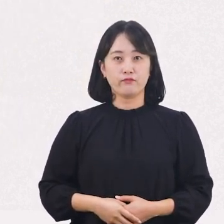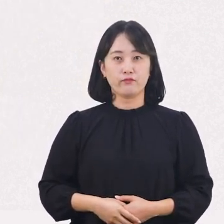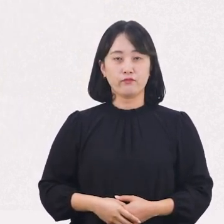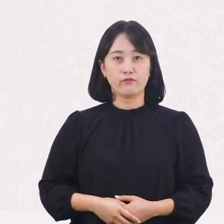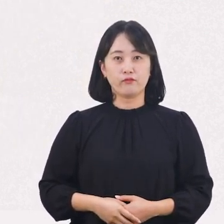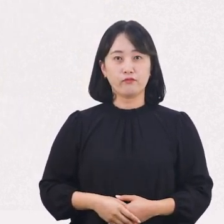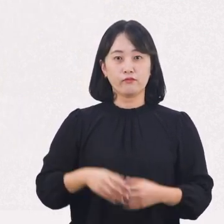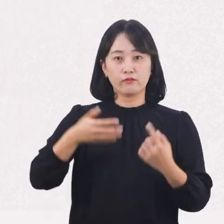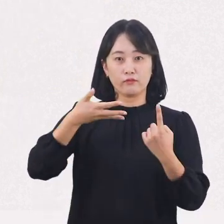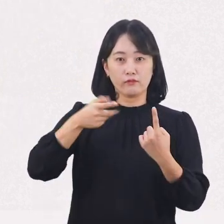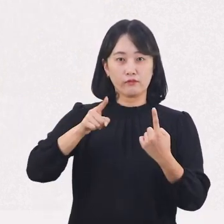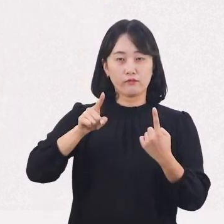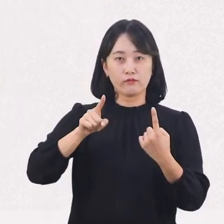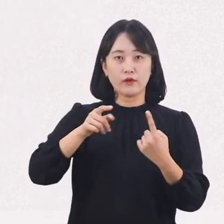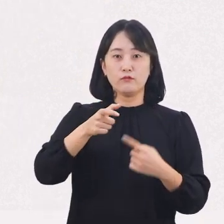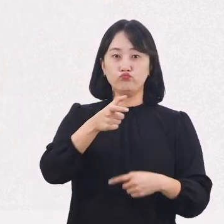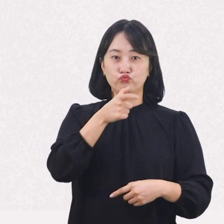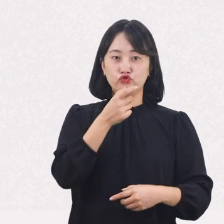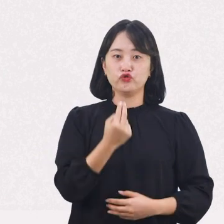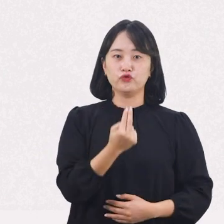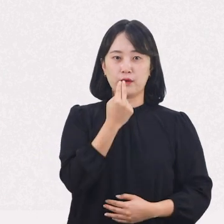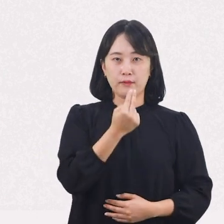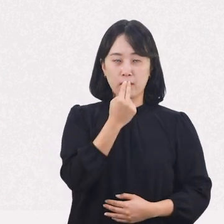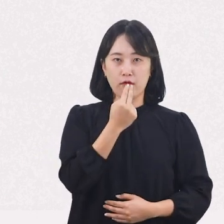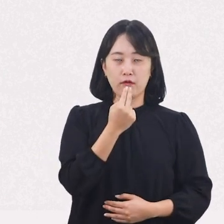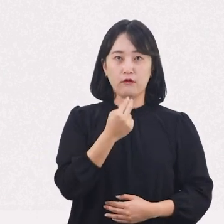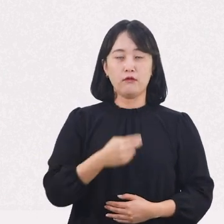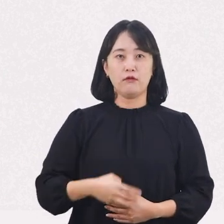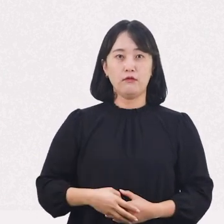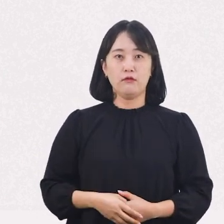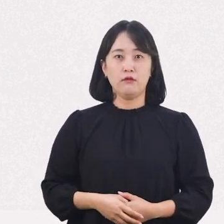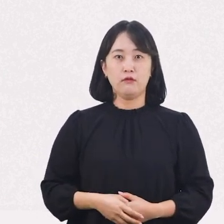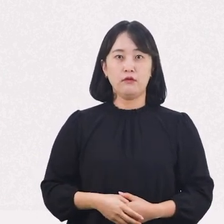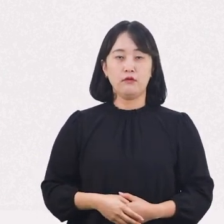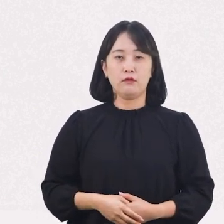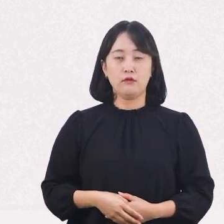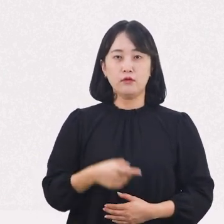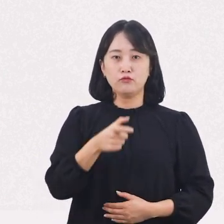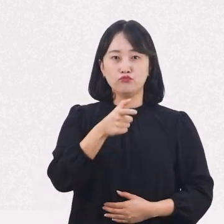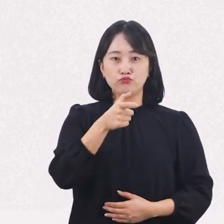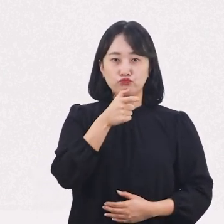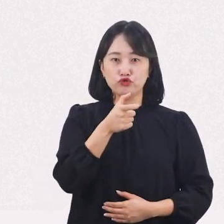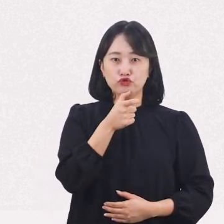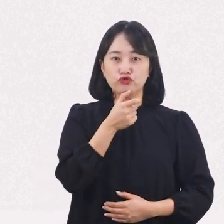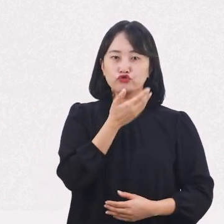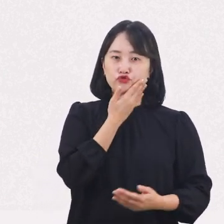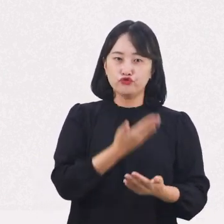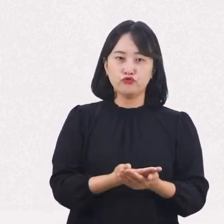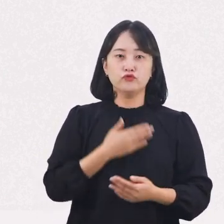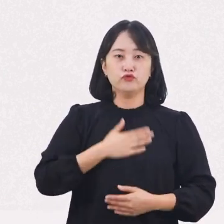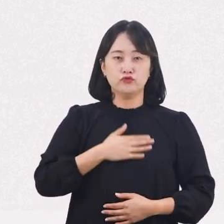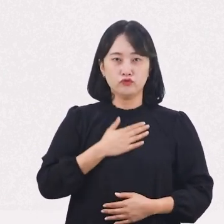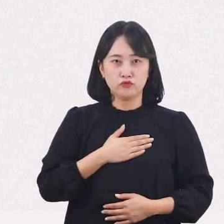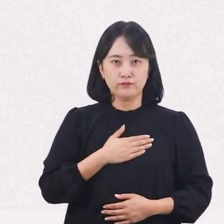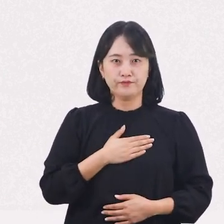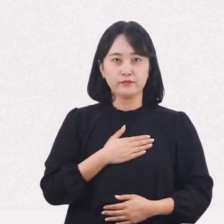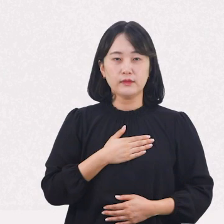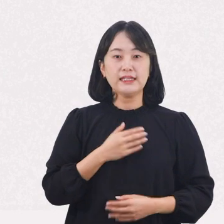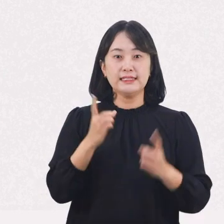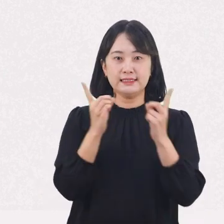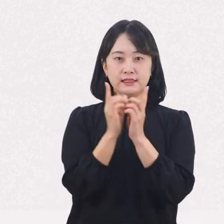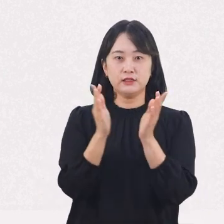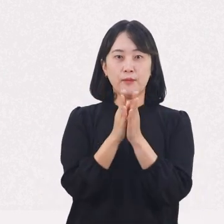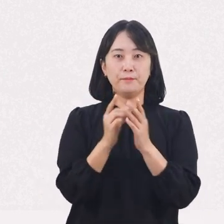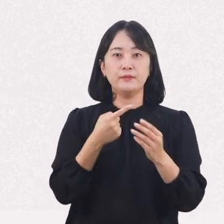따라서 1차 시 물은 생명이에요 수업에서는 물의 소중함에 대해 알고 목이 마른 사항을 직접 체험해